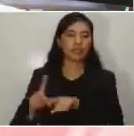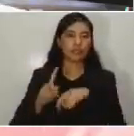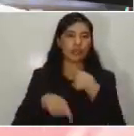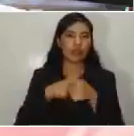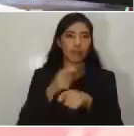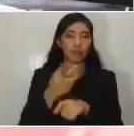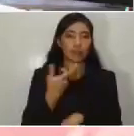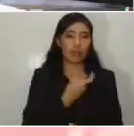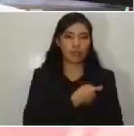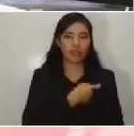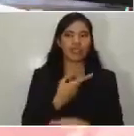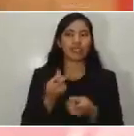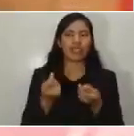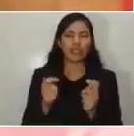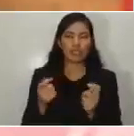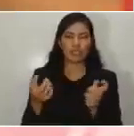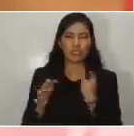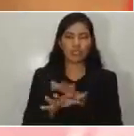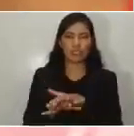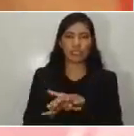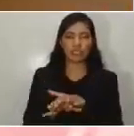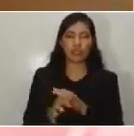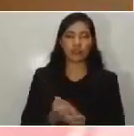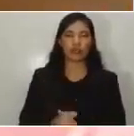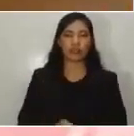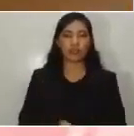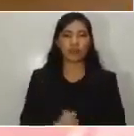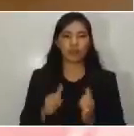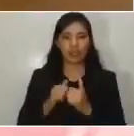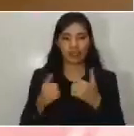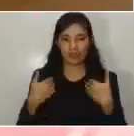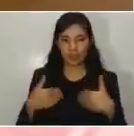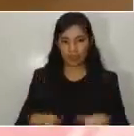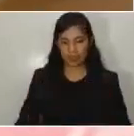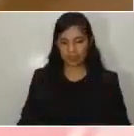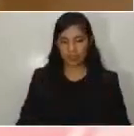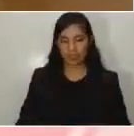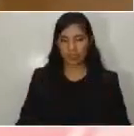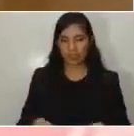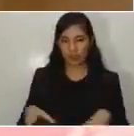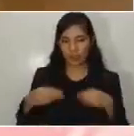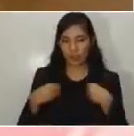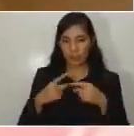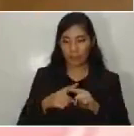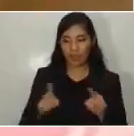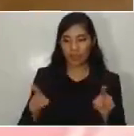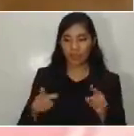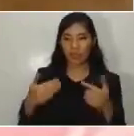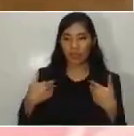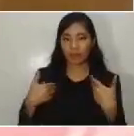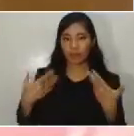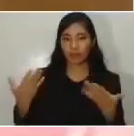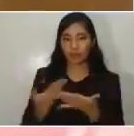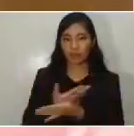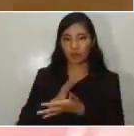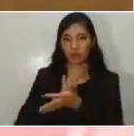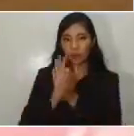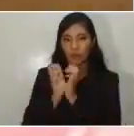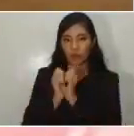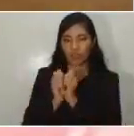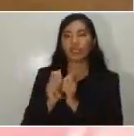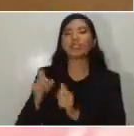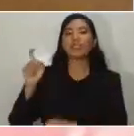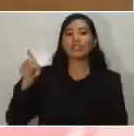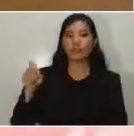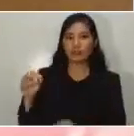nakita kong clinical trial from Spain, 600 ang kasama. Yun naman pong sa UK ay mga 400 patients. So hindi